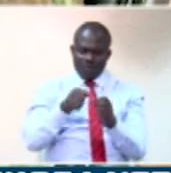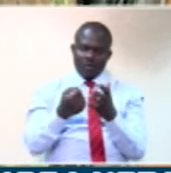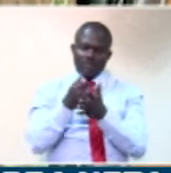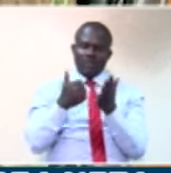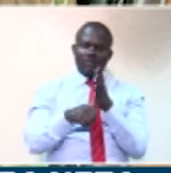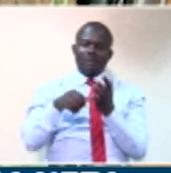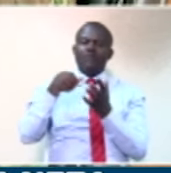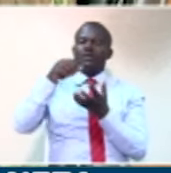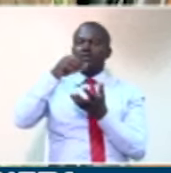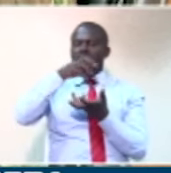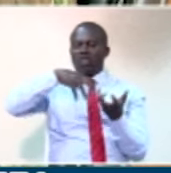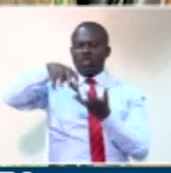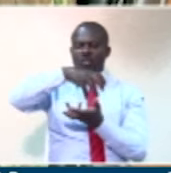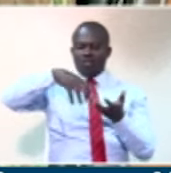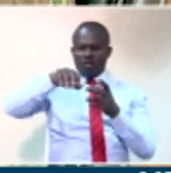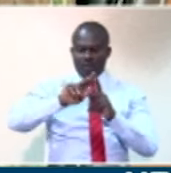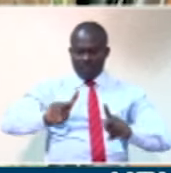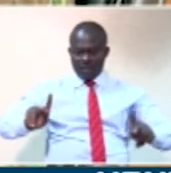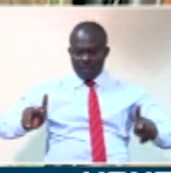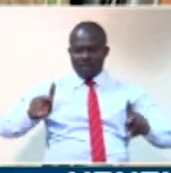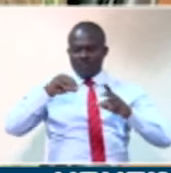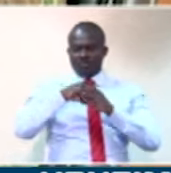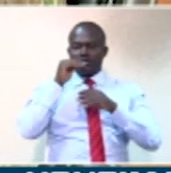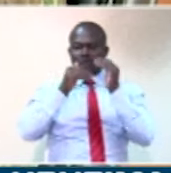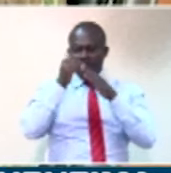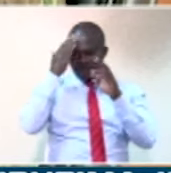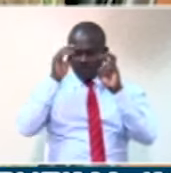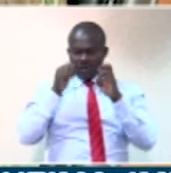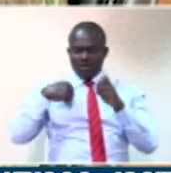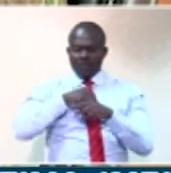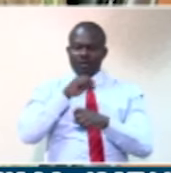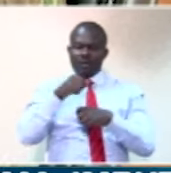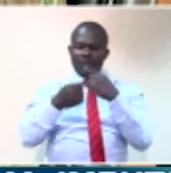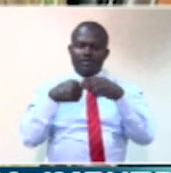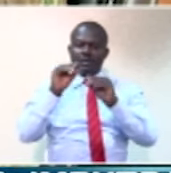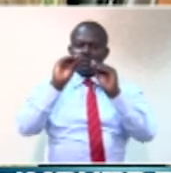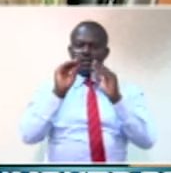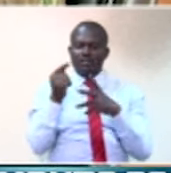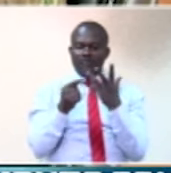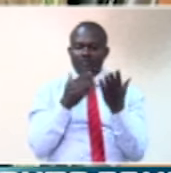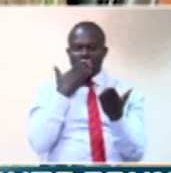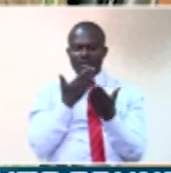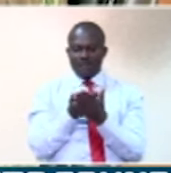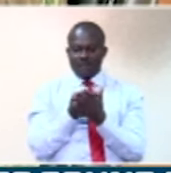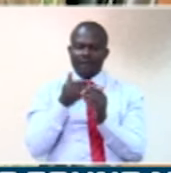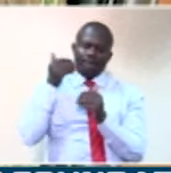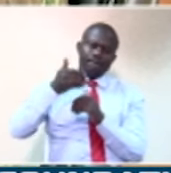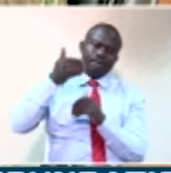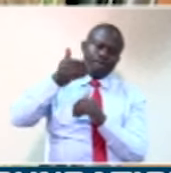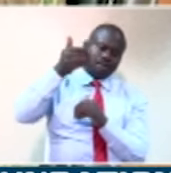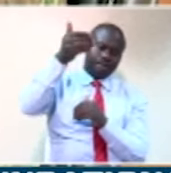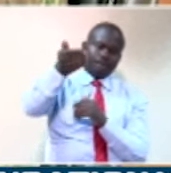guhungabanya umutekano. Mu rwego rwo kugira ngo dukomeze twigishe ibintu bigezweho, iteka